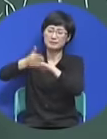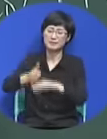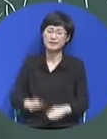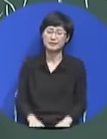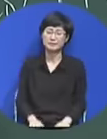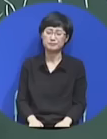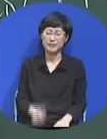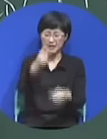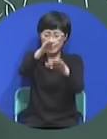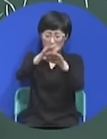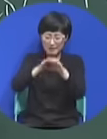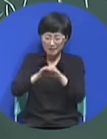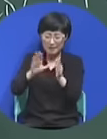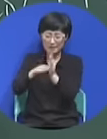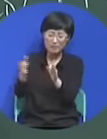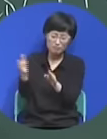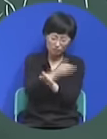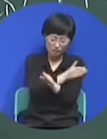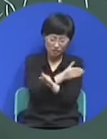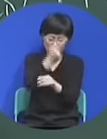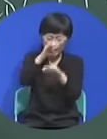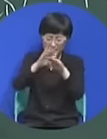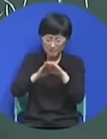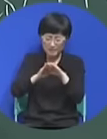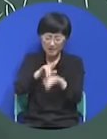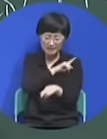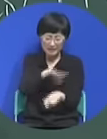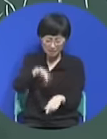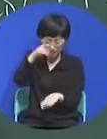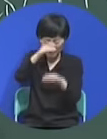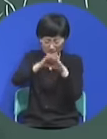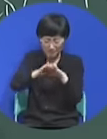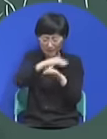感谢你呼召我们做证人。 예배부터 바르게 회복하게 하옵소서.